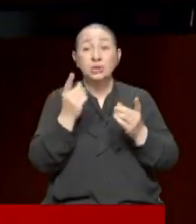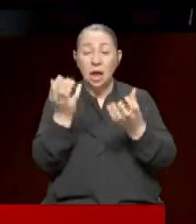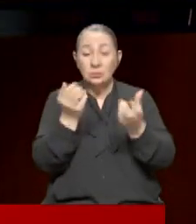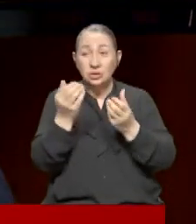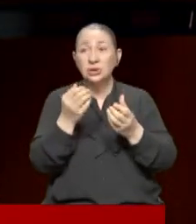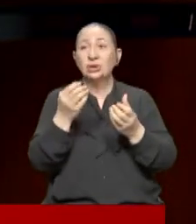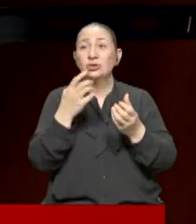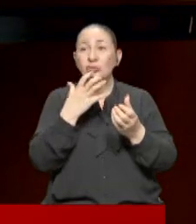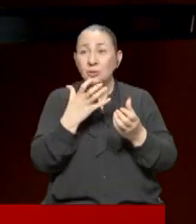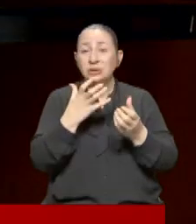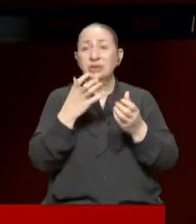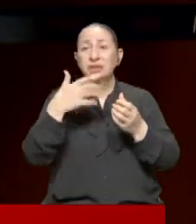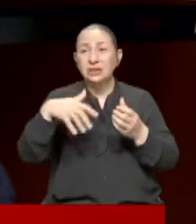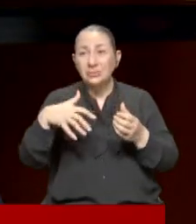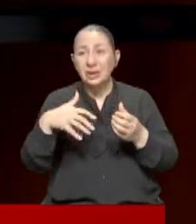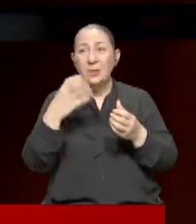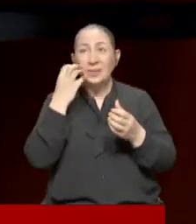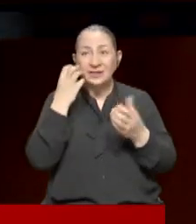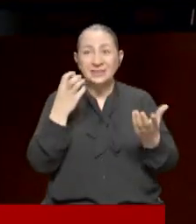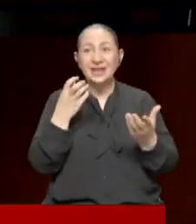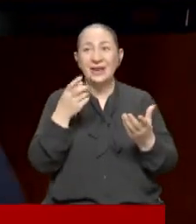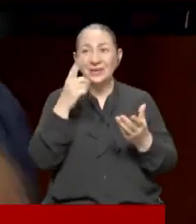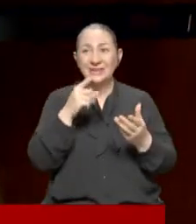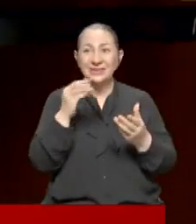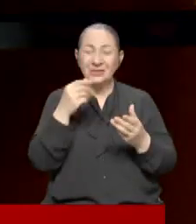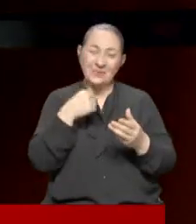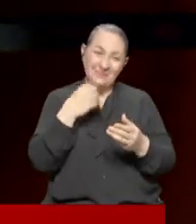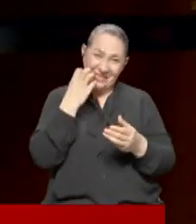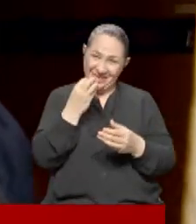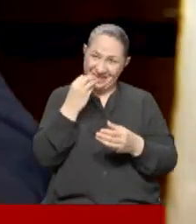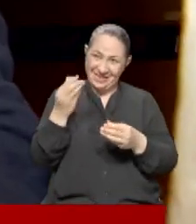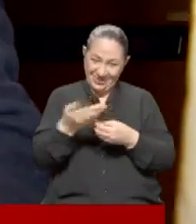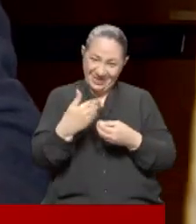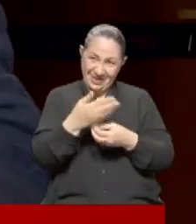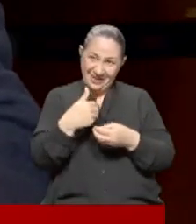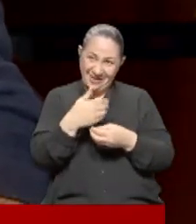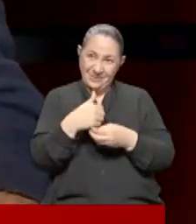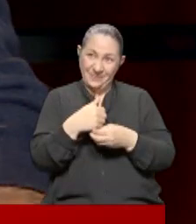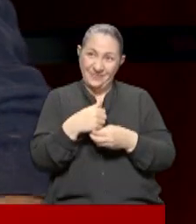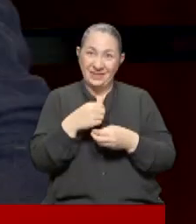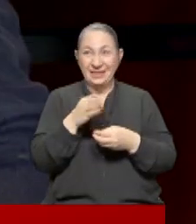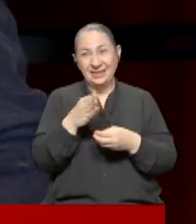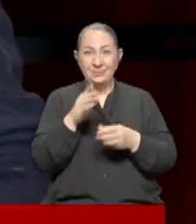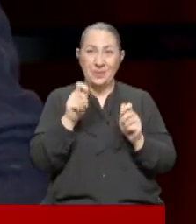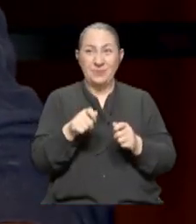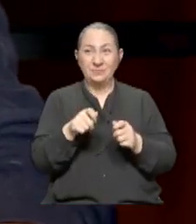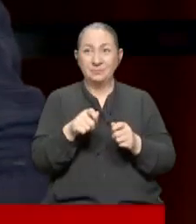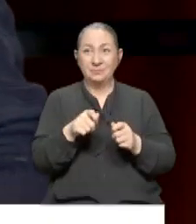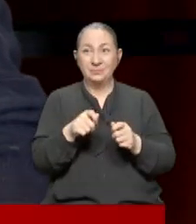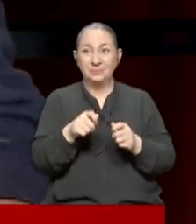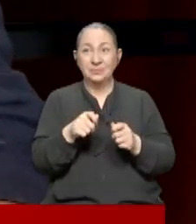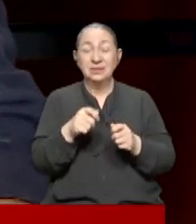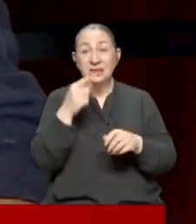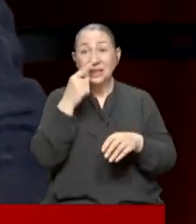şey almış işte bir video domatesi ıspanak patates ile o yüzden yürütmeyi Baba ben sadece sayıp saçma yapalım